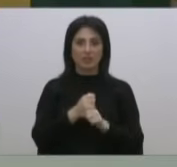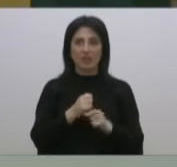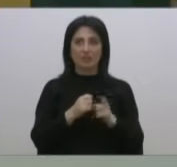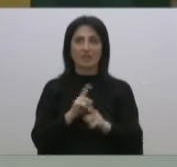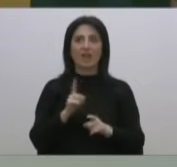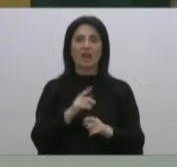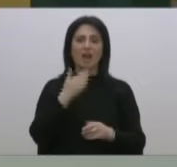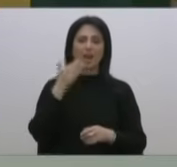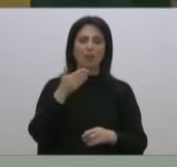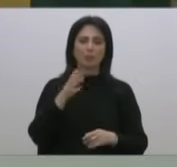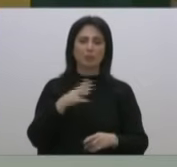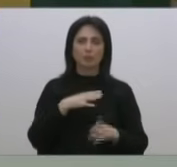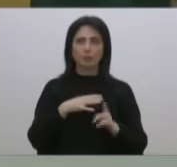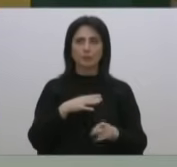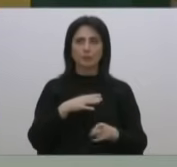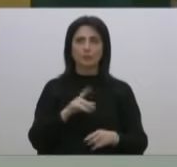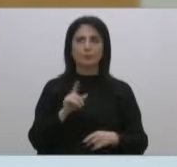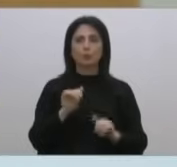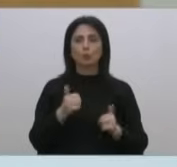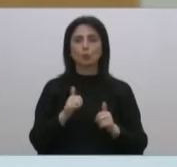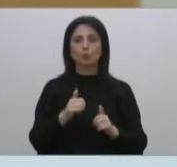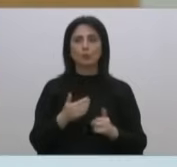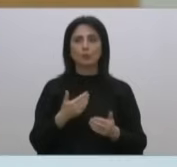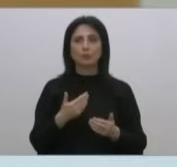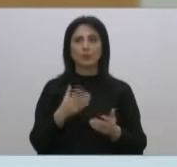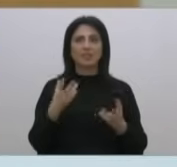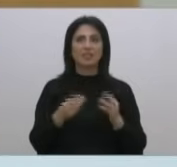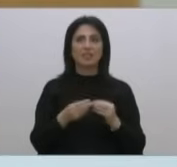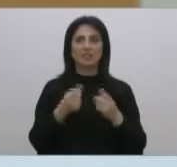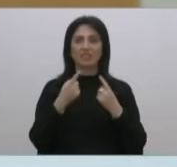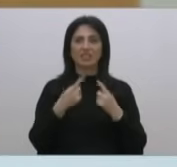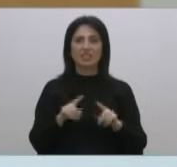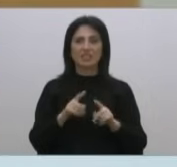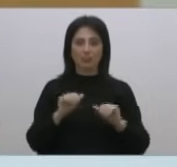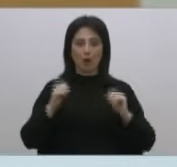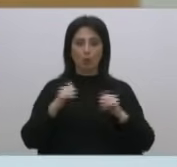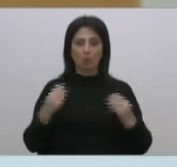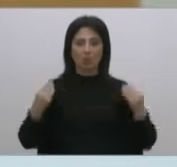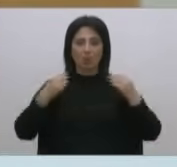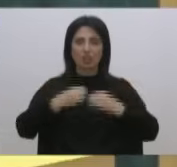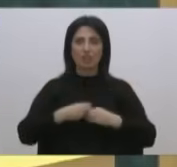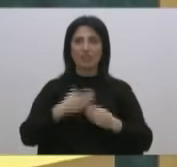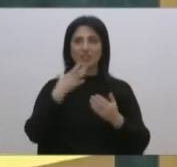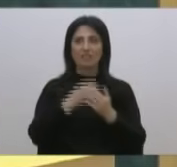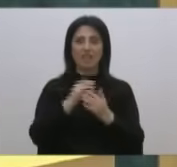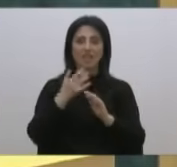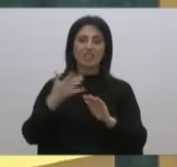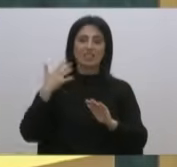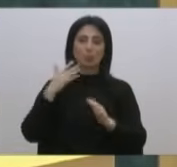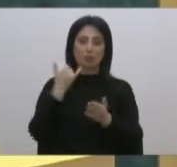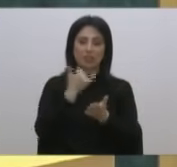იკადრეს, რა გამოსვლებიც ჰქონდათ და როგორ საერთოდ სხვა ქურკი ჩაიცვეს, საკუთარი